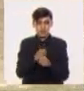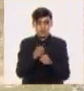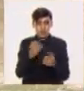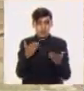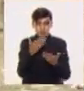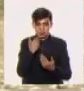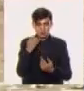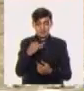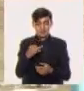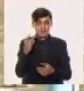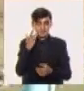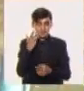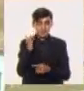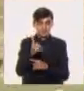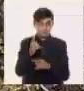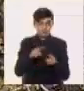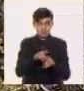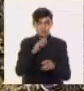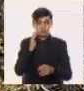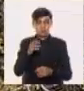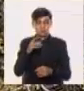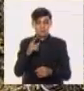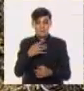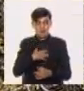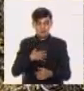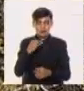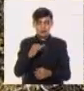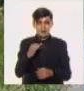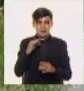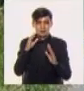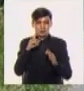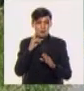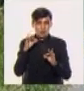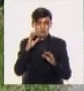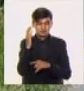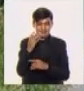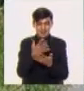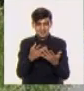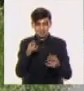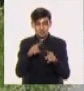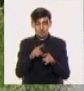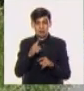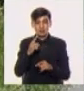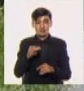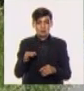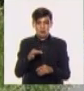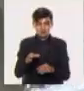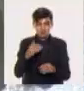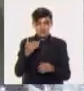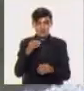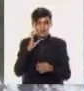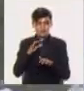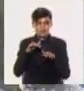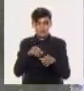үнемі суарып отыруда маңызды. Қаланың жасыл экономика басқармасы 50 шақырым арық жүйесін жөндеп, өзен арналарында ретке